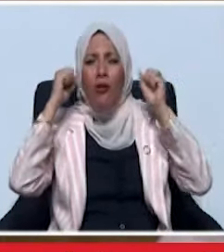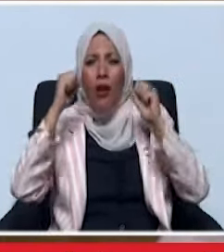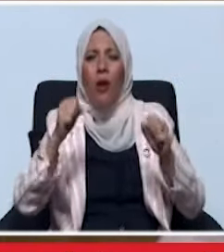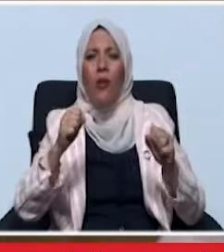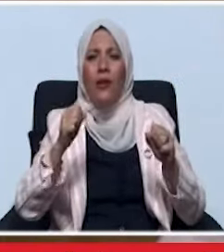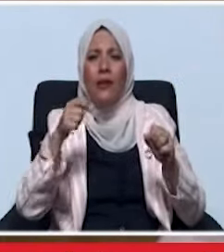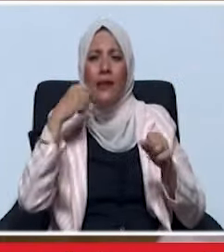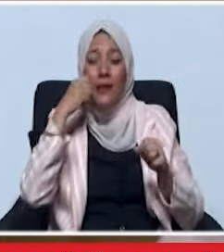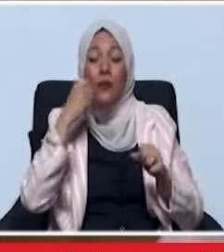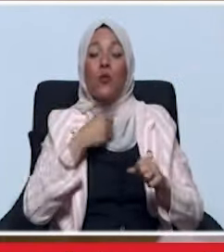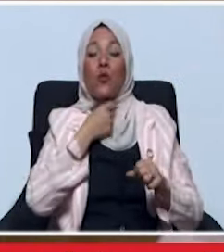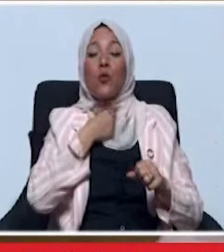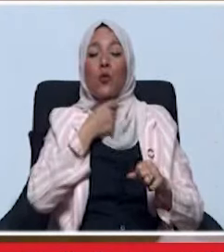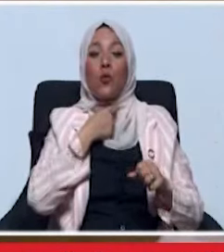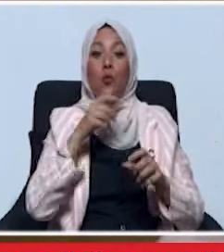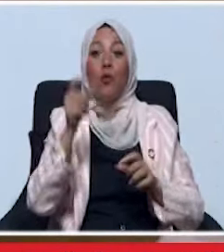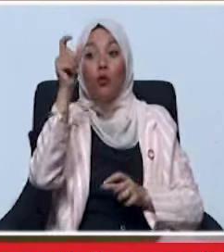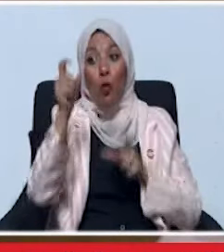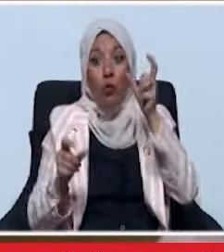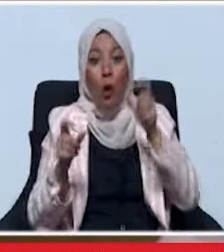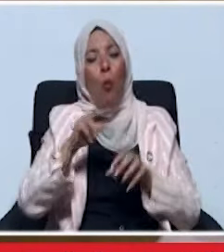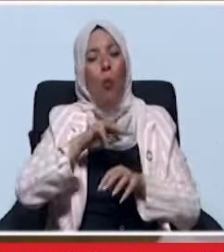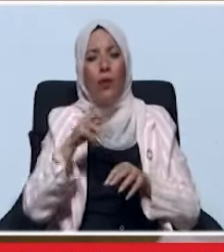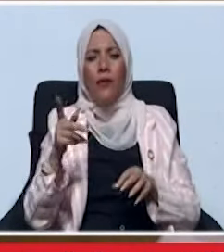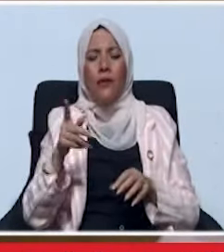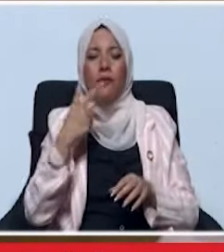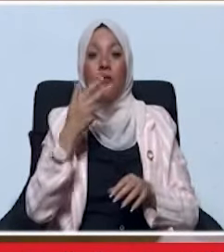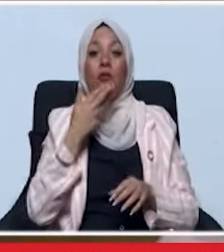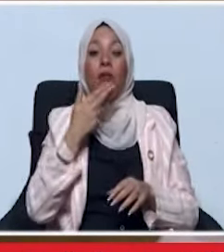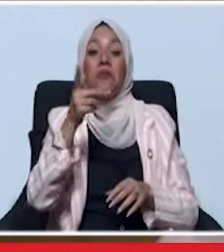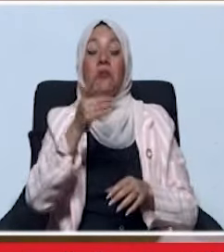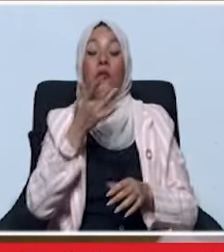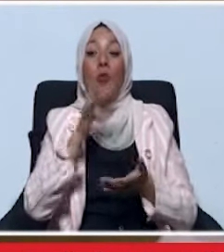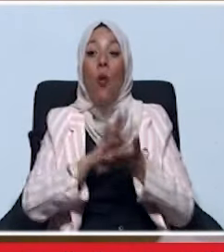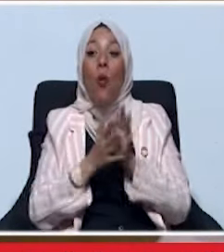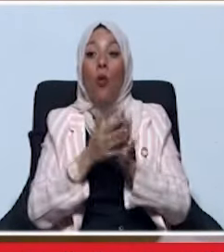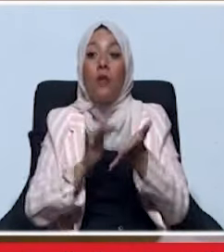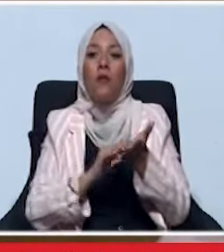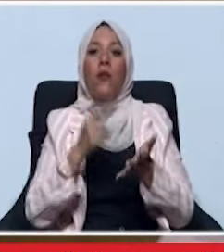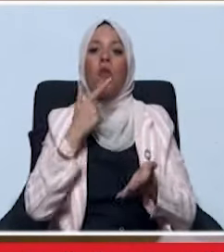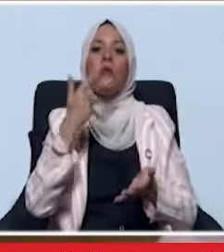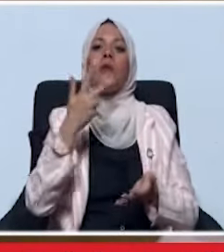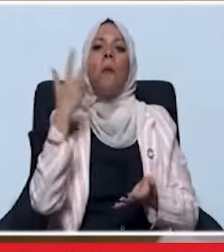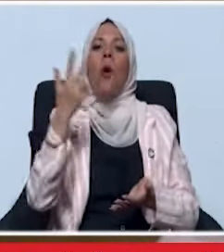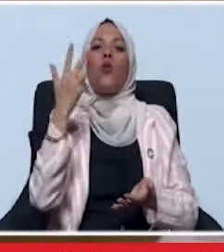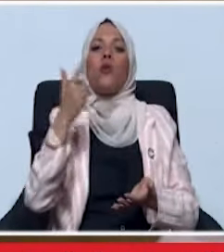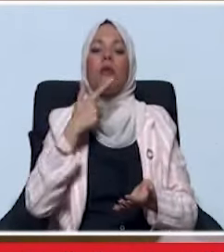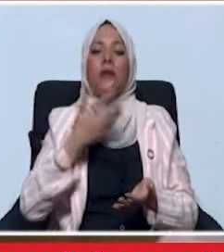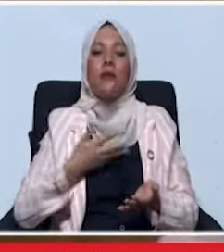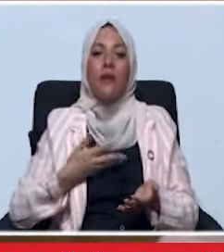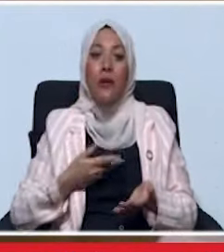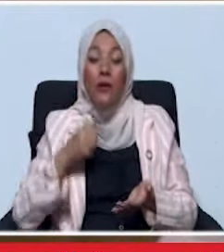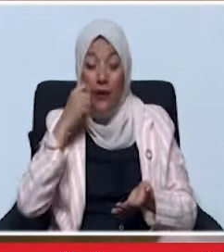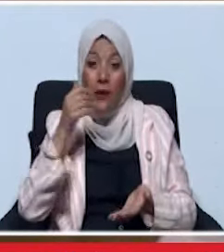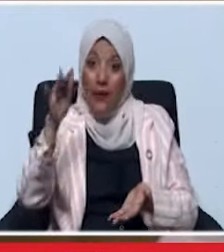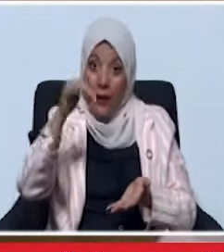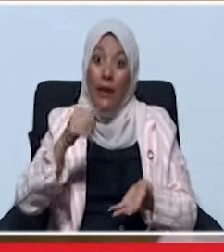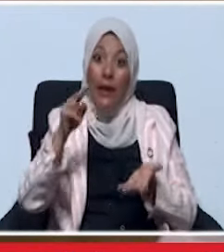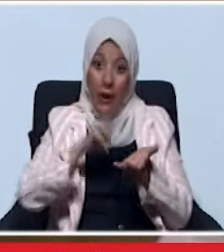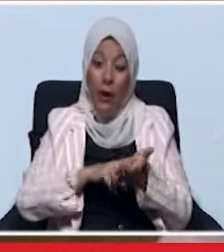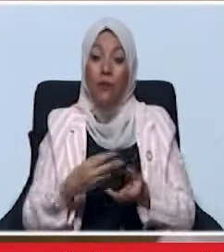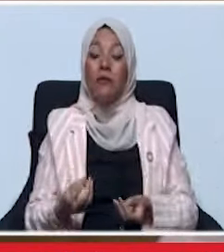مليان عذوبة وليه شخصية غاب عننا 17 سنة وعاد علشان نستعيد معاه أحلى